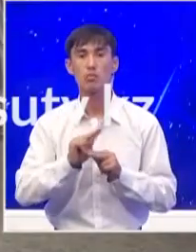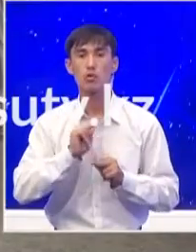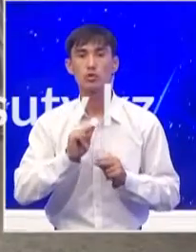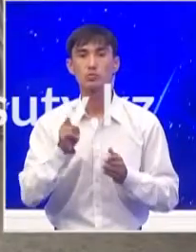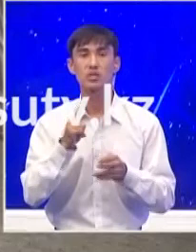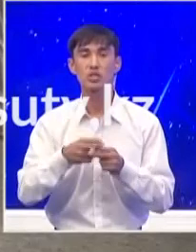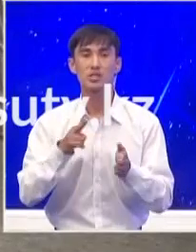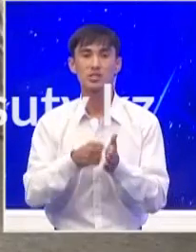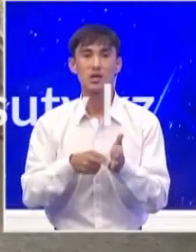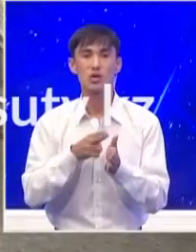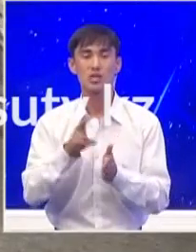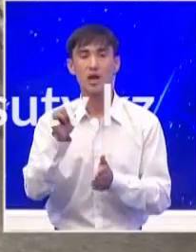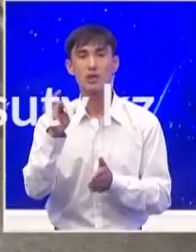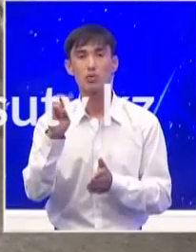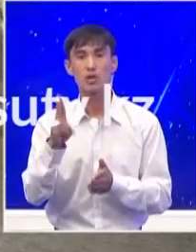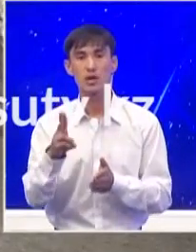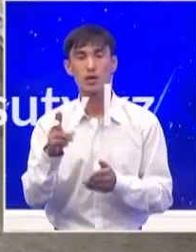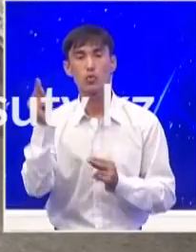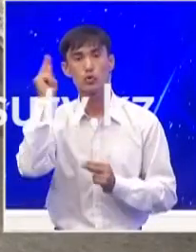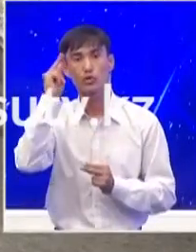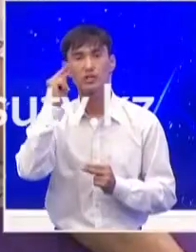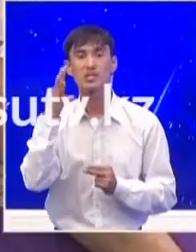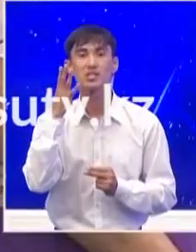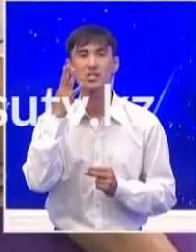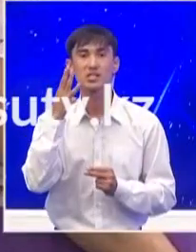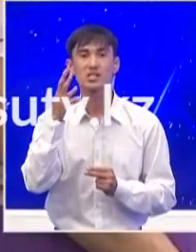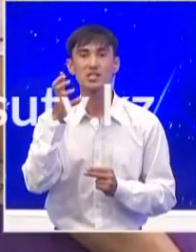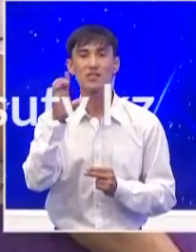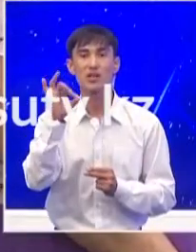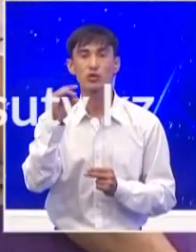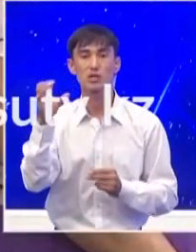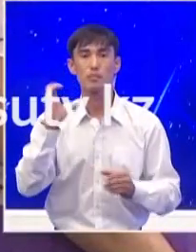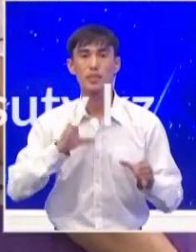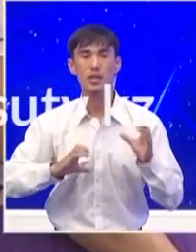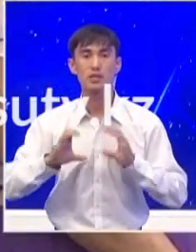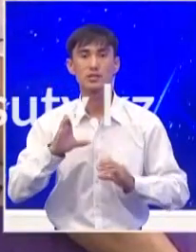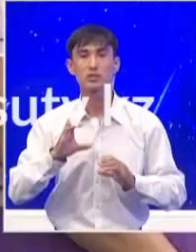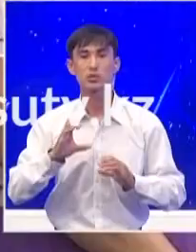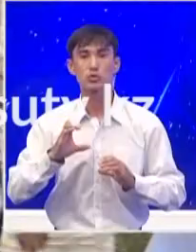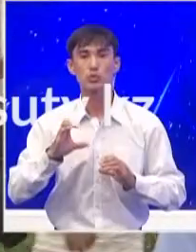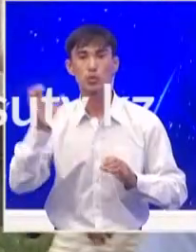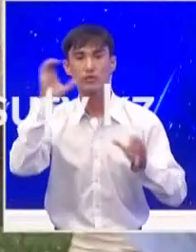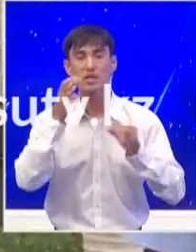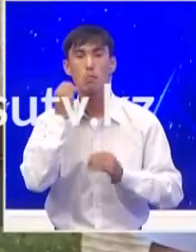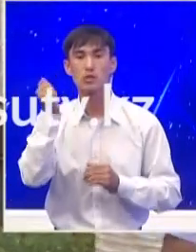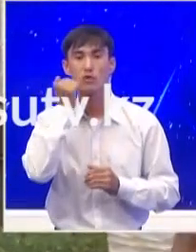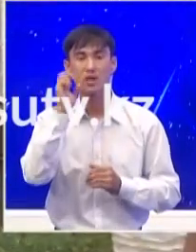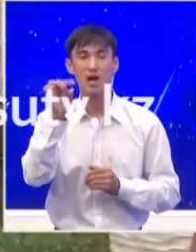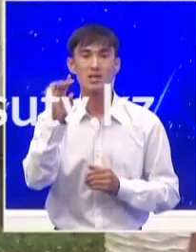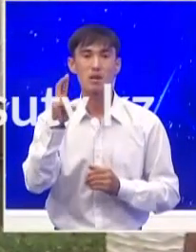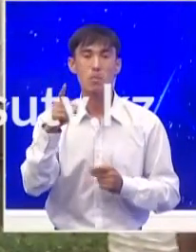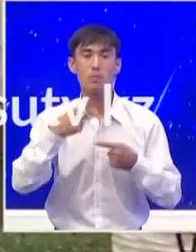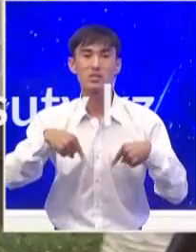железнодорожной станции айнабулак учился в свердловском государственном педагогическом институте и московской академии общественных